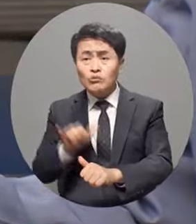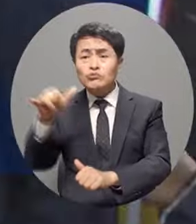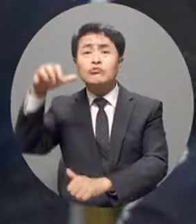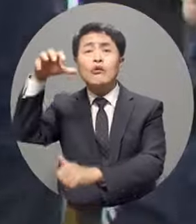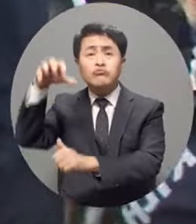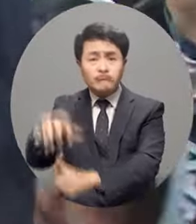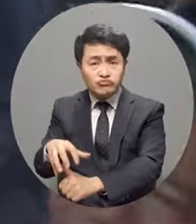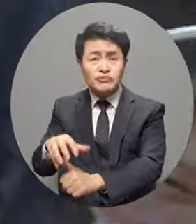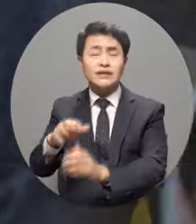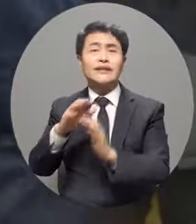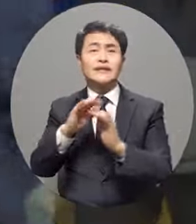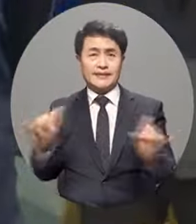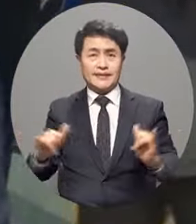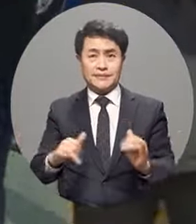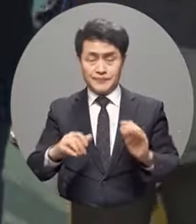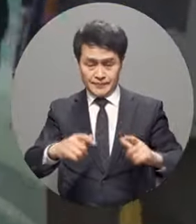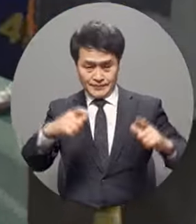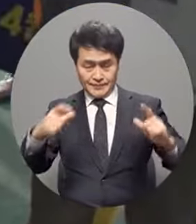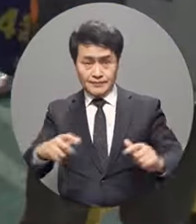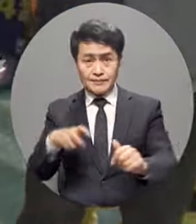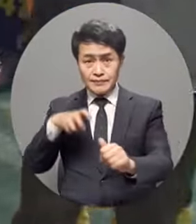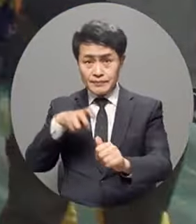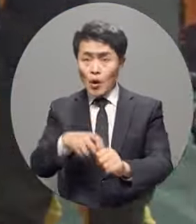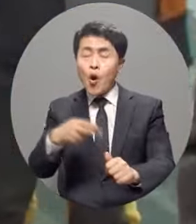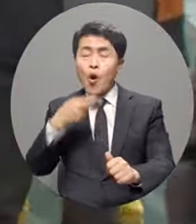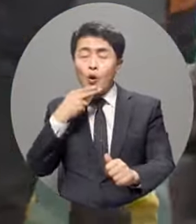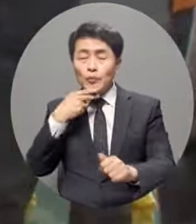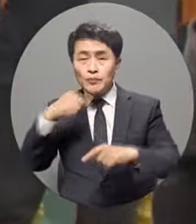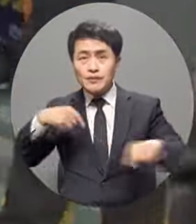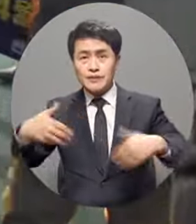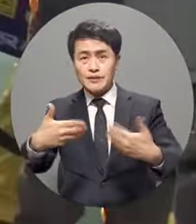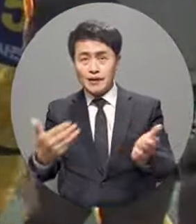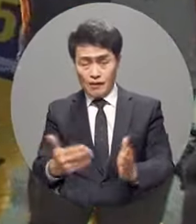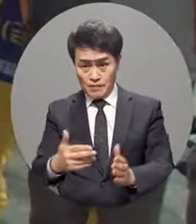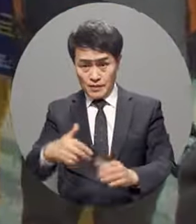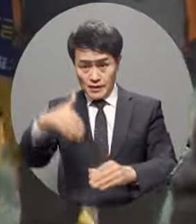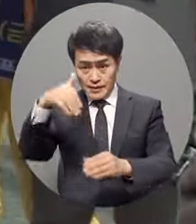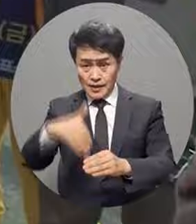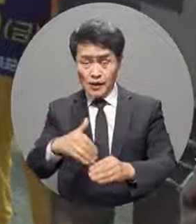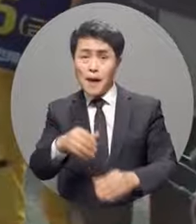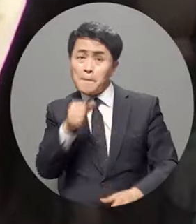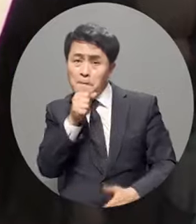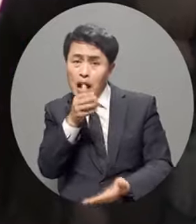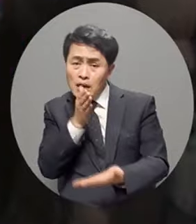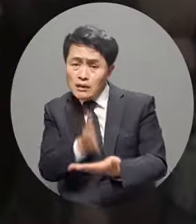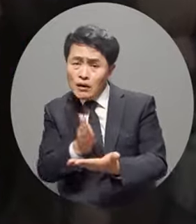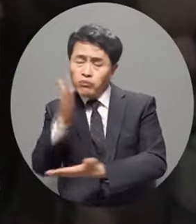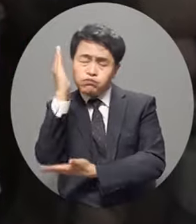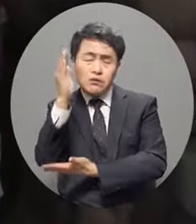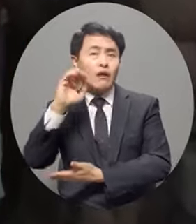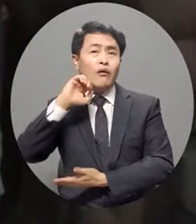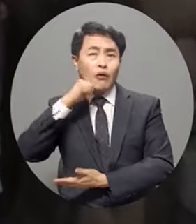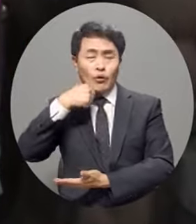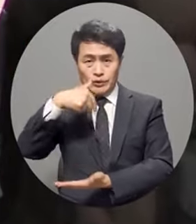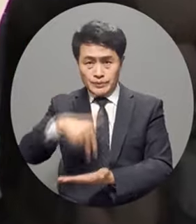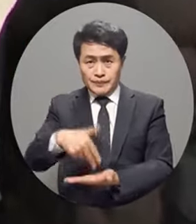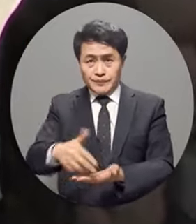분입니다. 지역구 후보자가 없는 정당은 선거법상 마이크를 이용한 연설도 할 수 없는